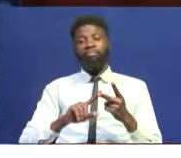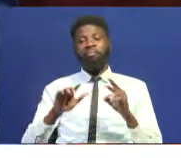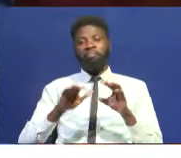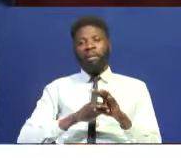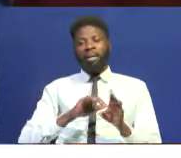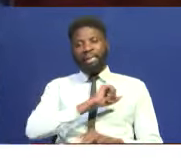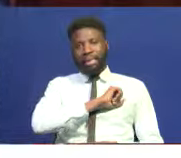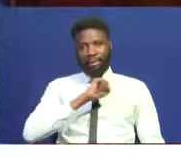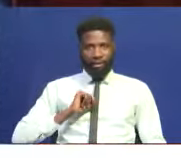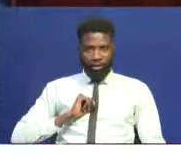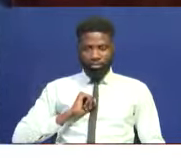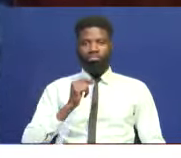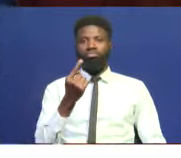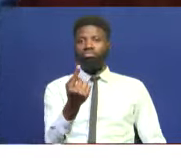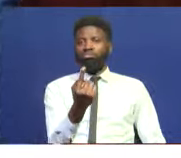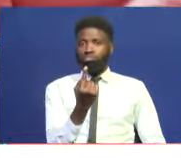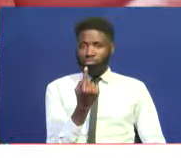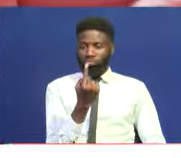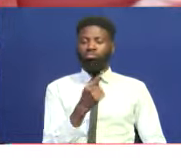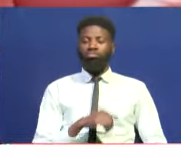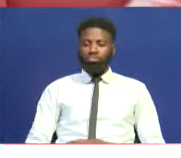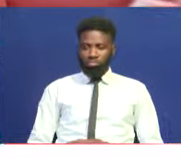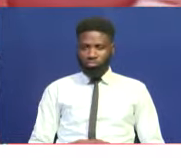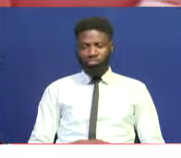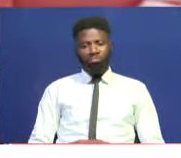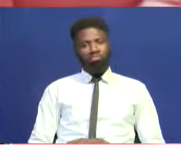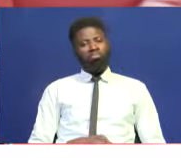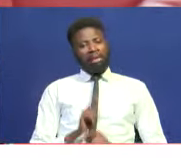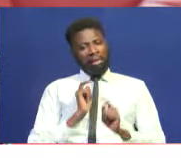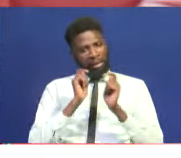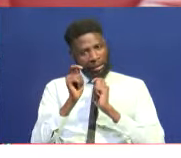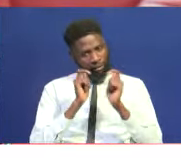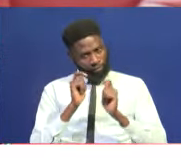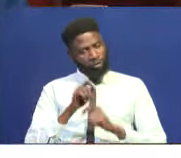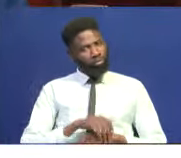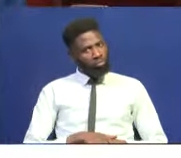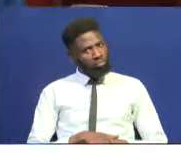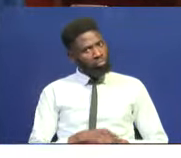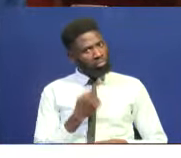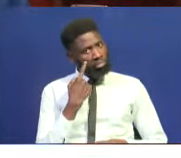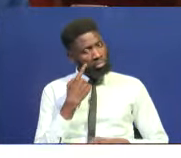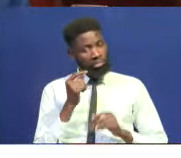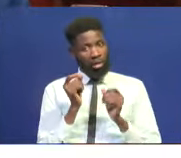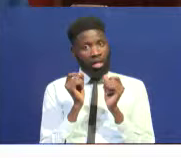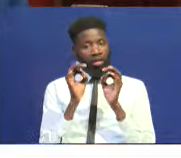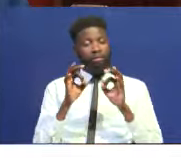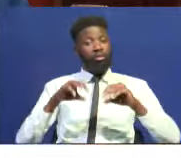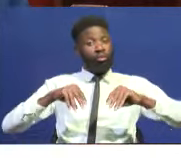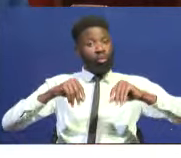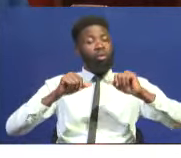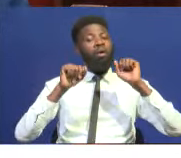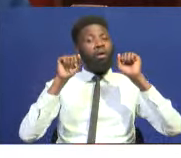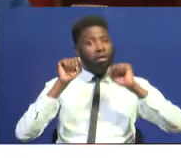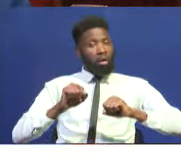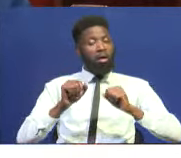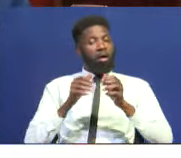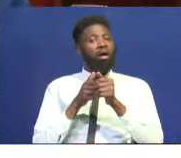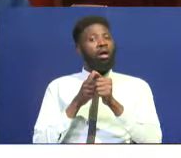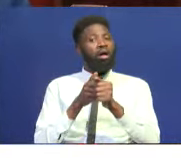anastahili kuwaongoza zaidi ya maafisa 1120 wa polisi. If approved and appointed